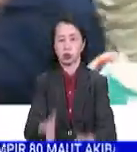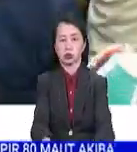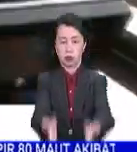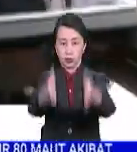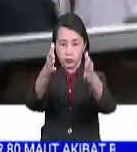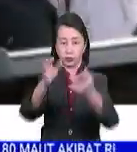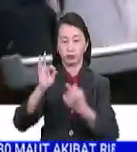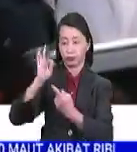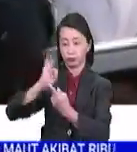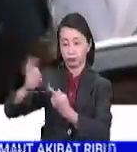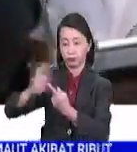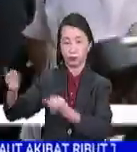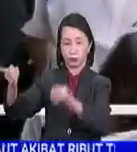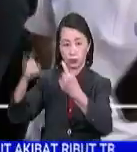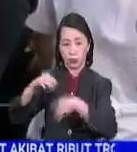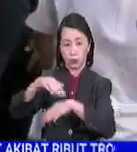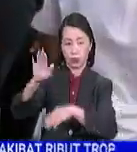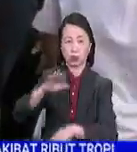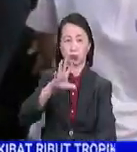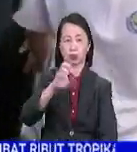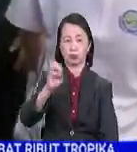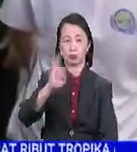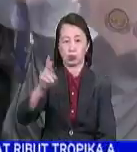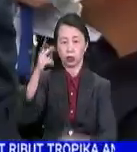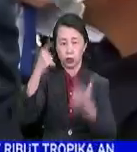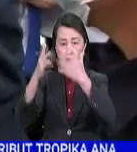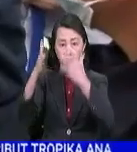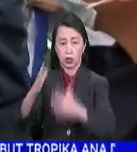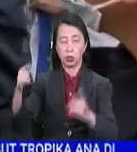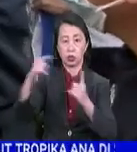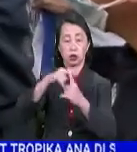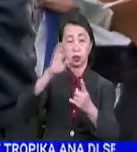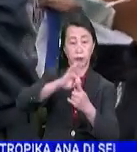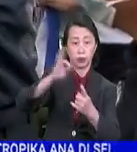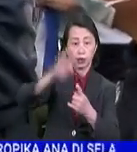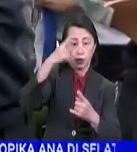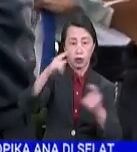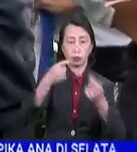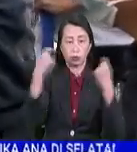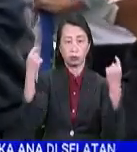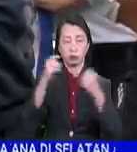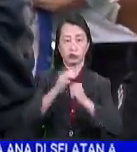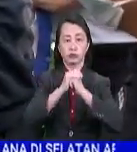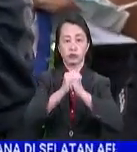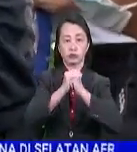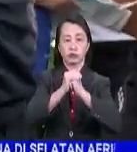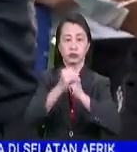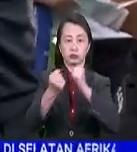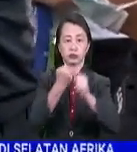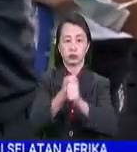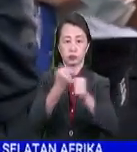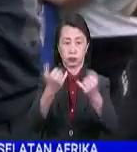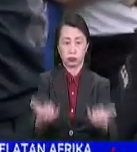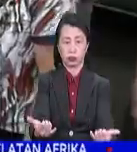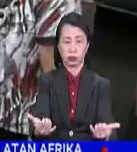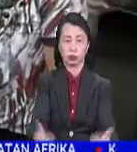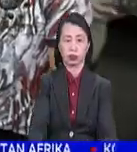road Pulau Pinang mencatatkan kehadiran lebih 50.000 pengunjung ke negeri itu untuk menyambut tahun baru Cina tahun ini